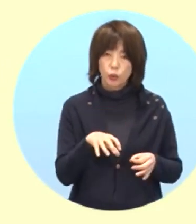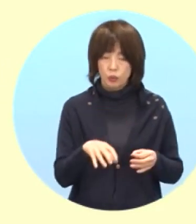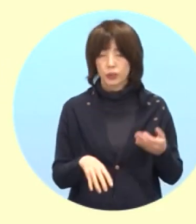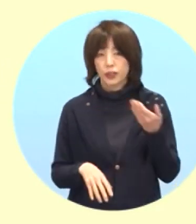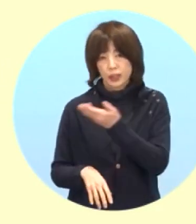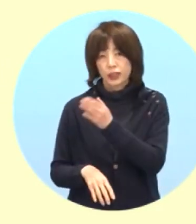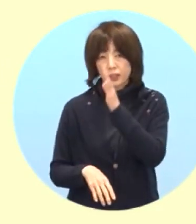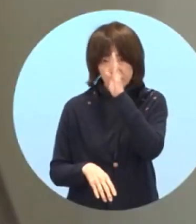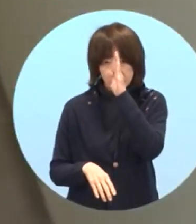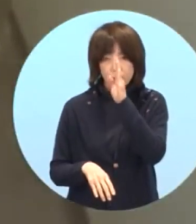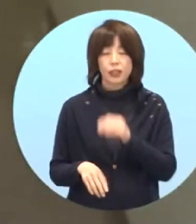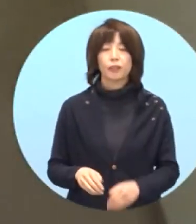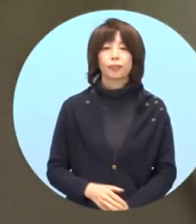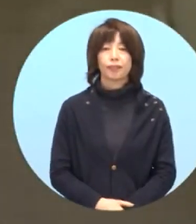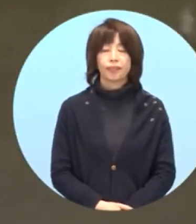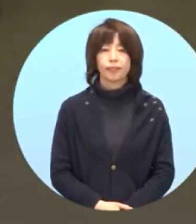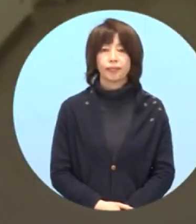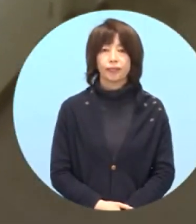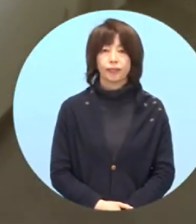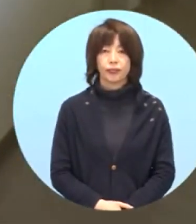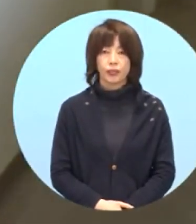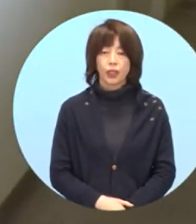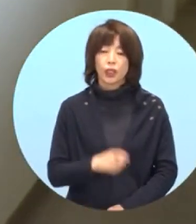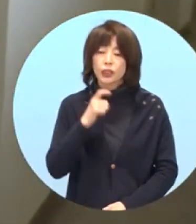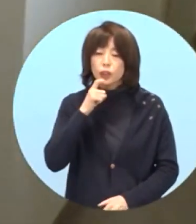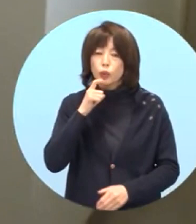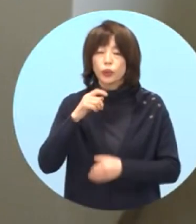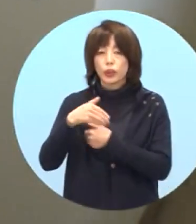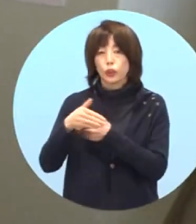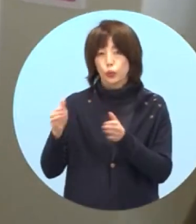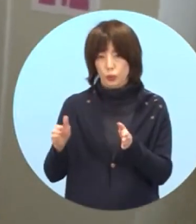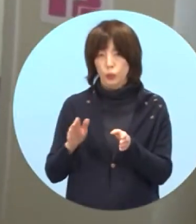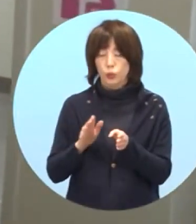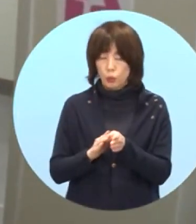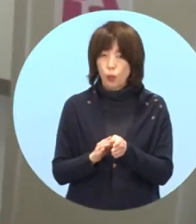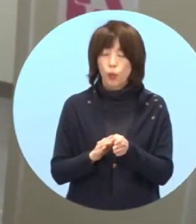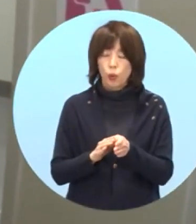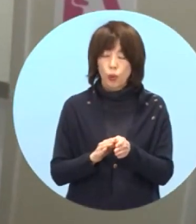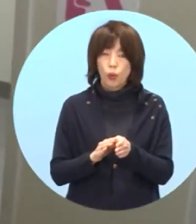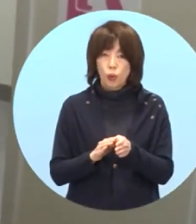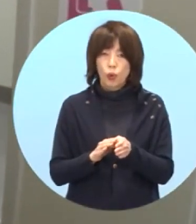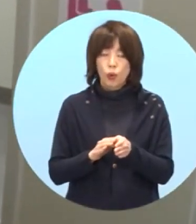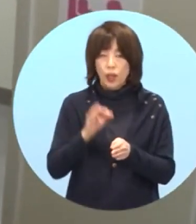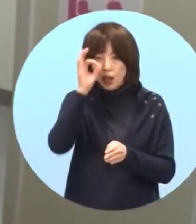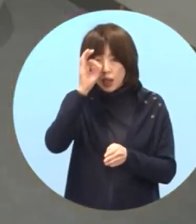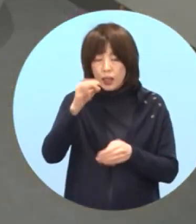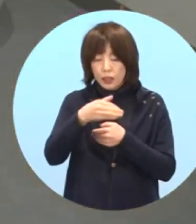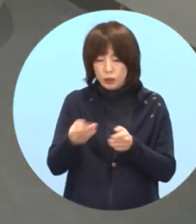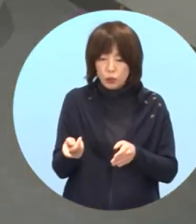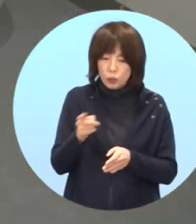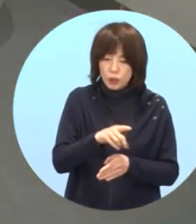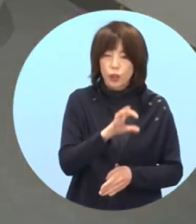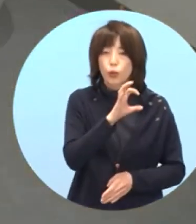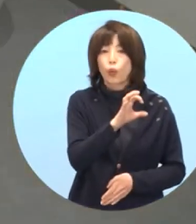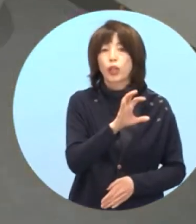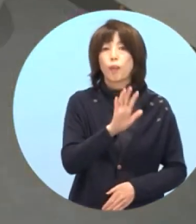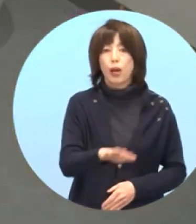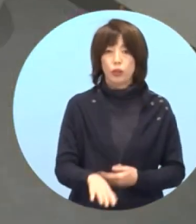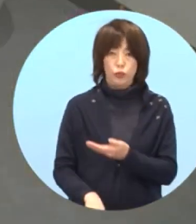いたします。授乳室と多目的観覧室の近くには多目的トイレもございます。